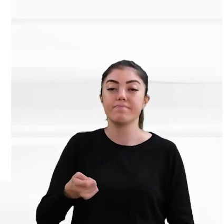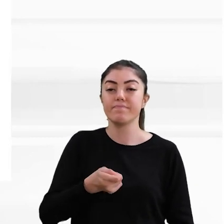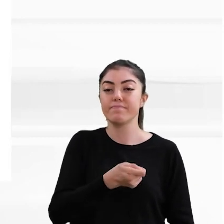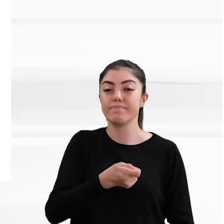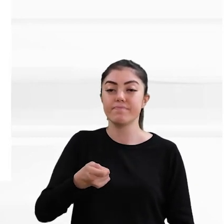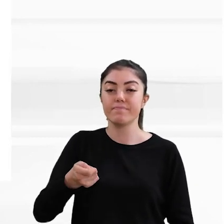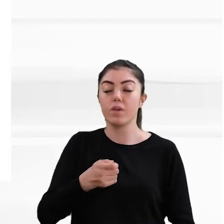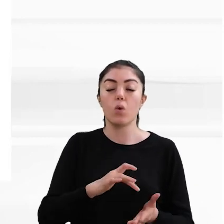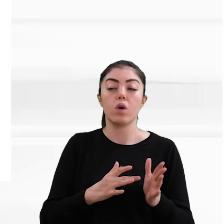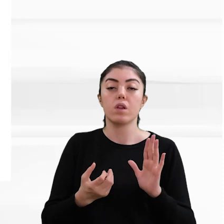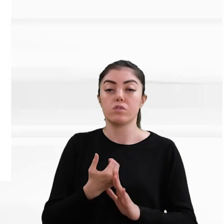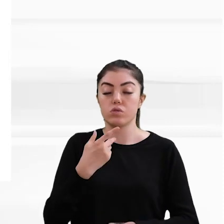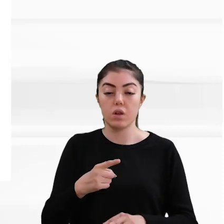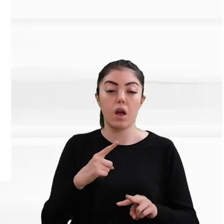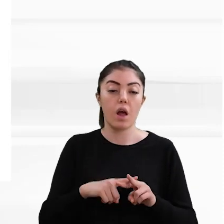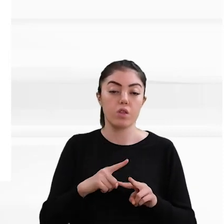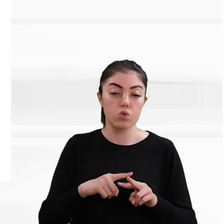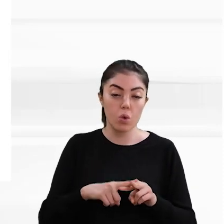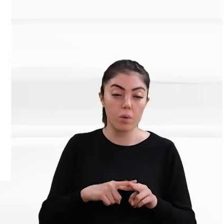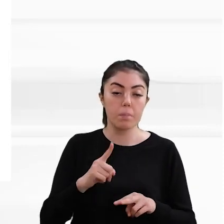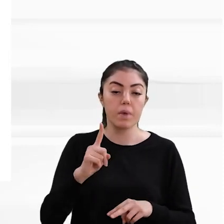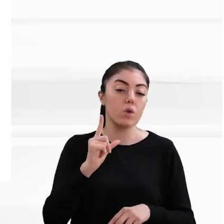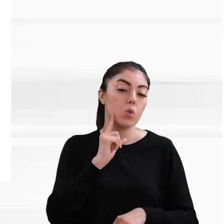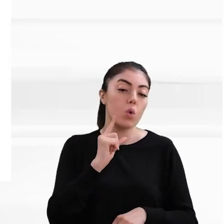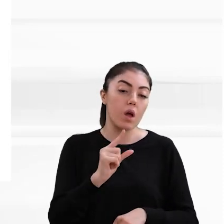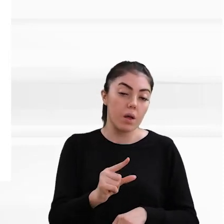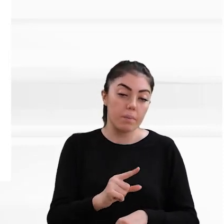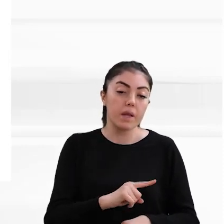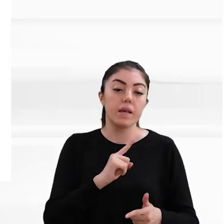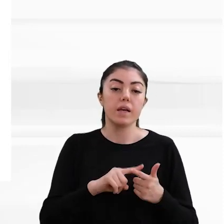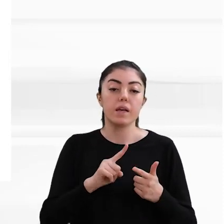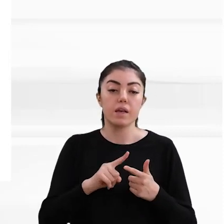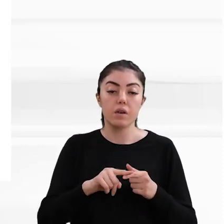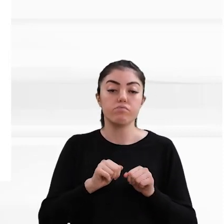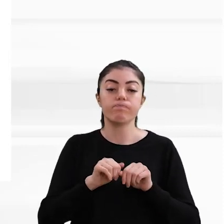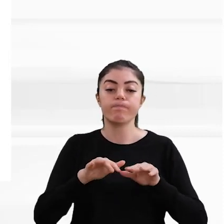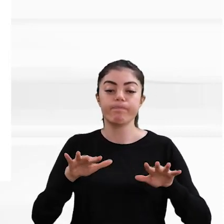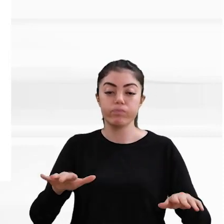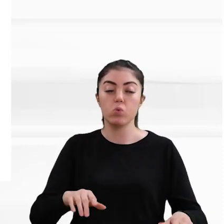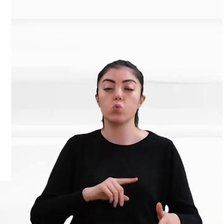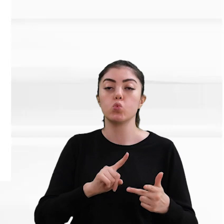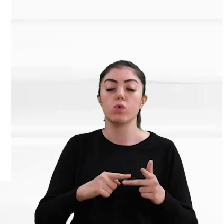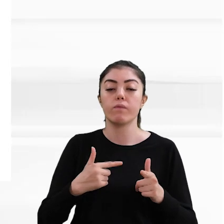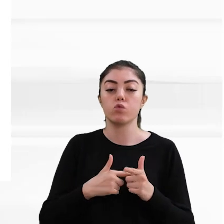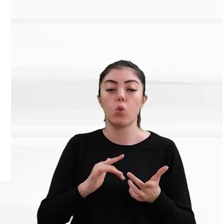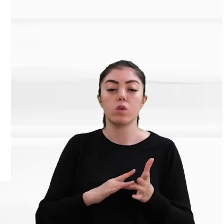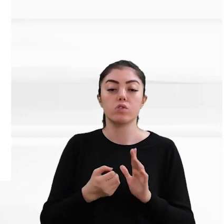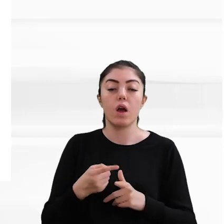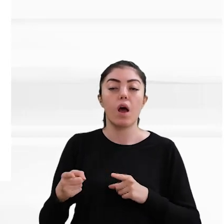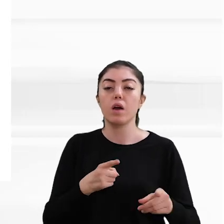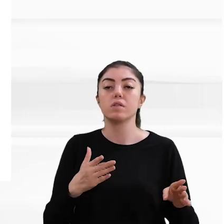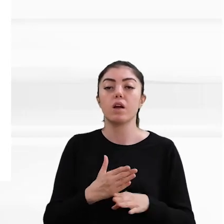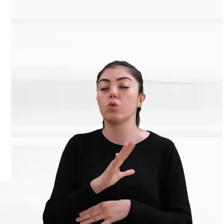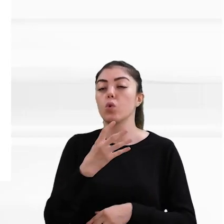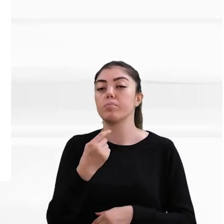Soru 14. Lazer ışınlarının elde edilişi sırasında atomda 1 uyarılma, 2 foton ışıması,